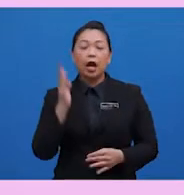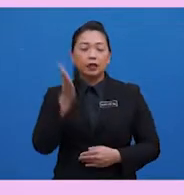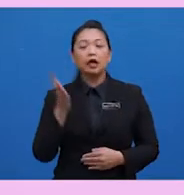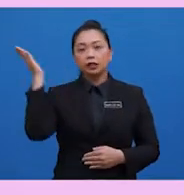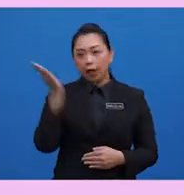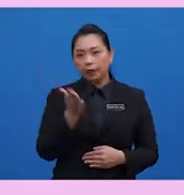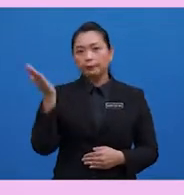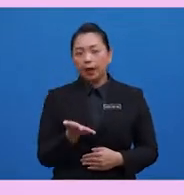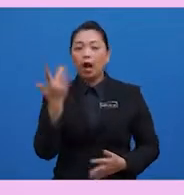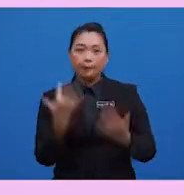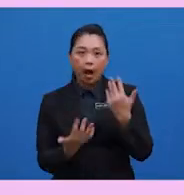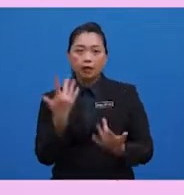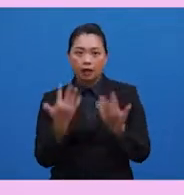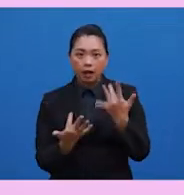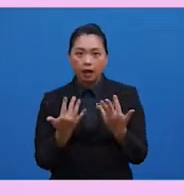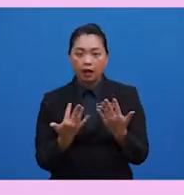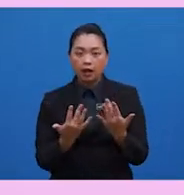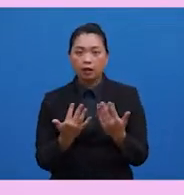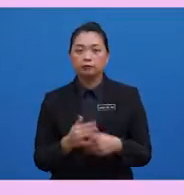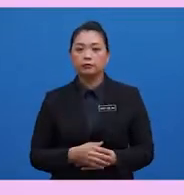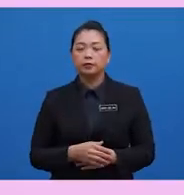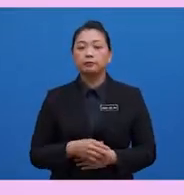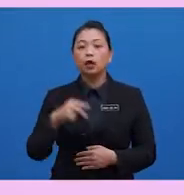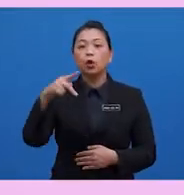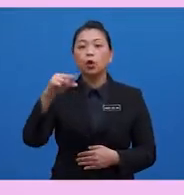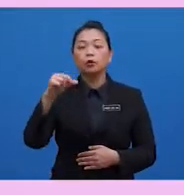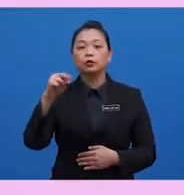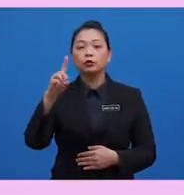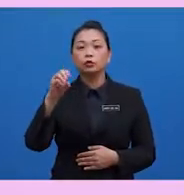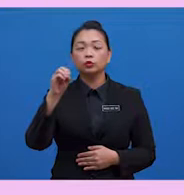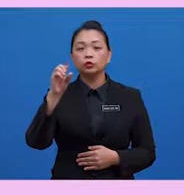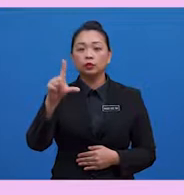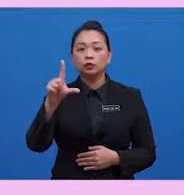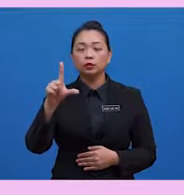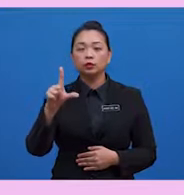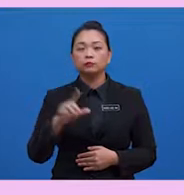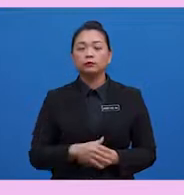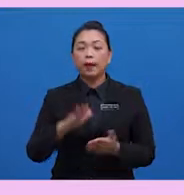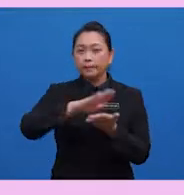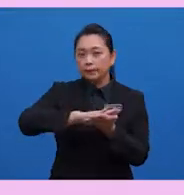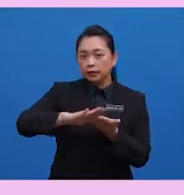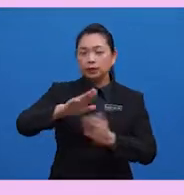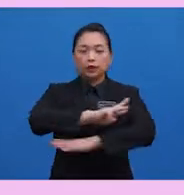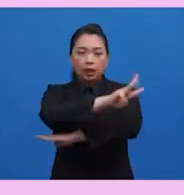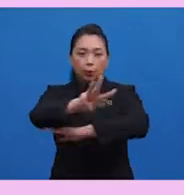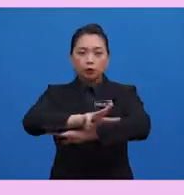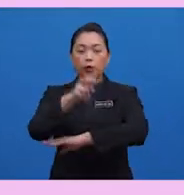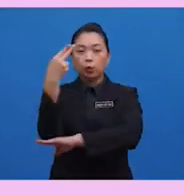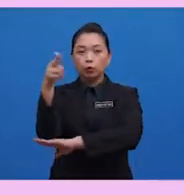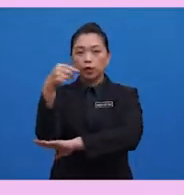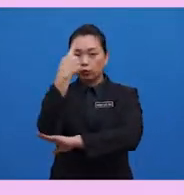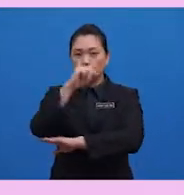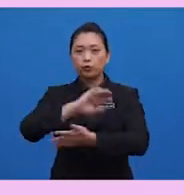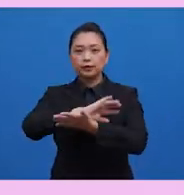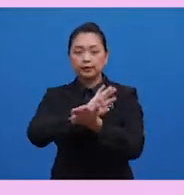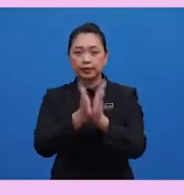menebang, membakar, menggundulkan dan membersihkan sebahagian besar kawasan hutan untuk